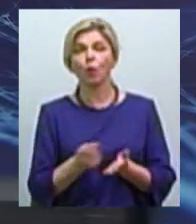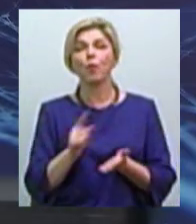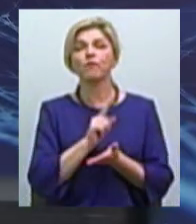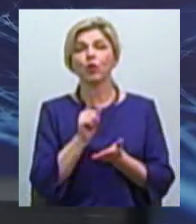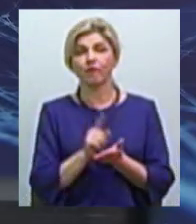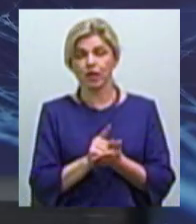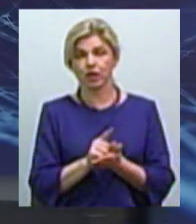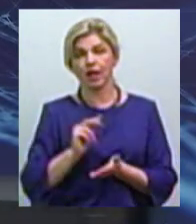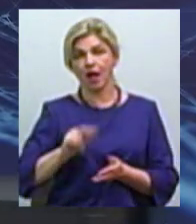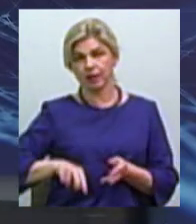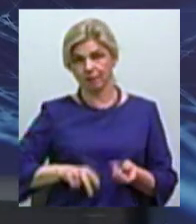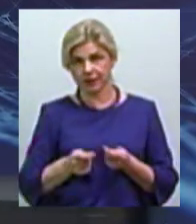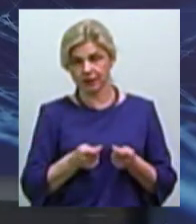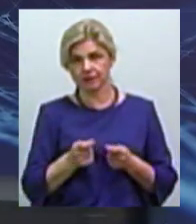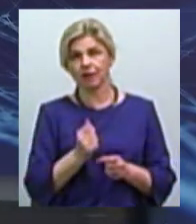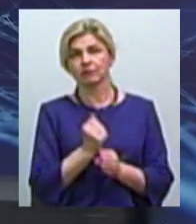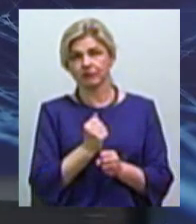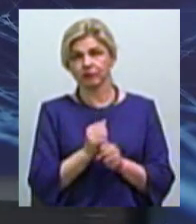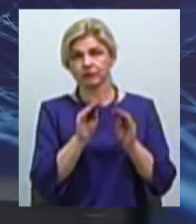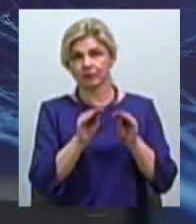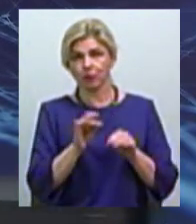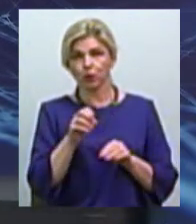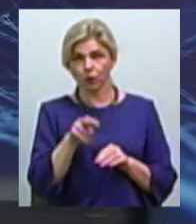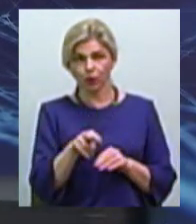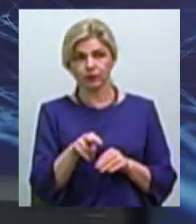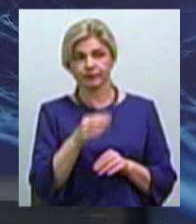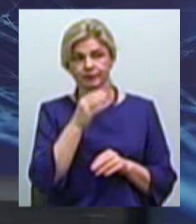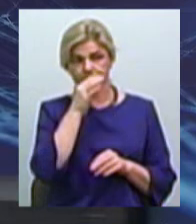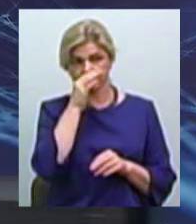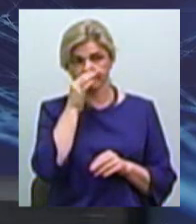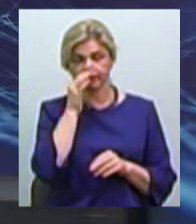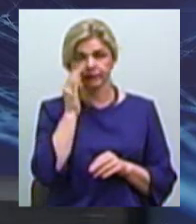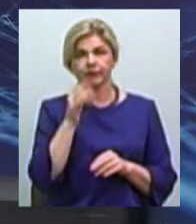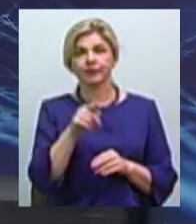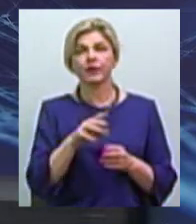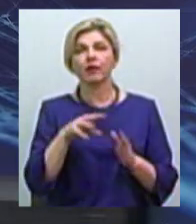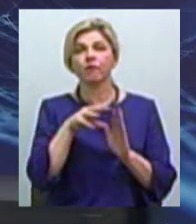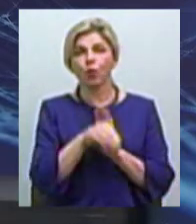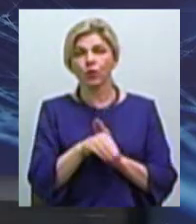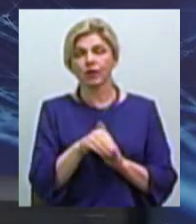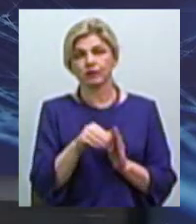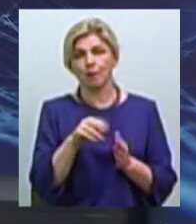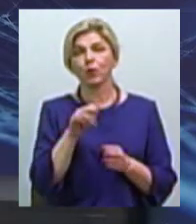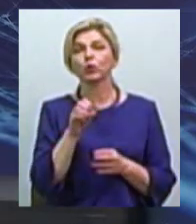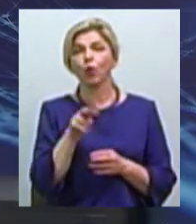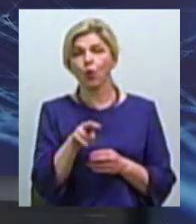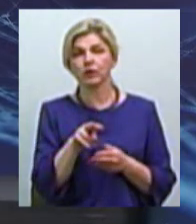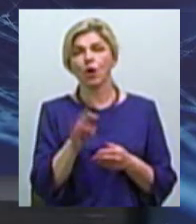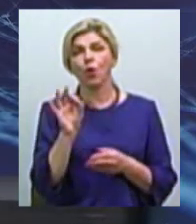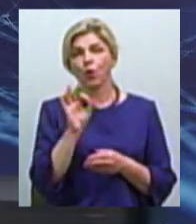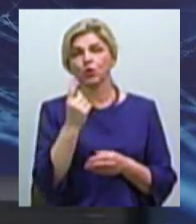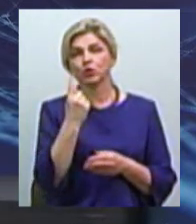заводського району входить складання протоколів. Протокол складається до повноважень адміністрації, складається протокол